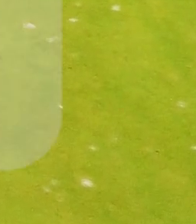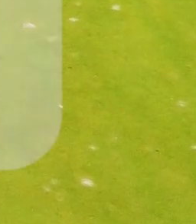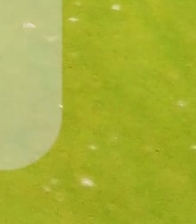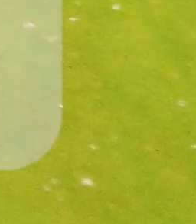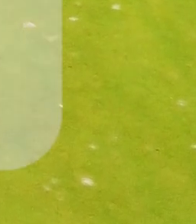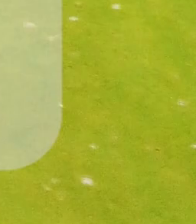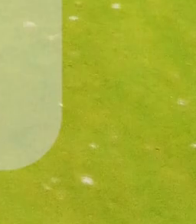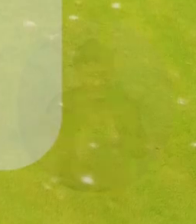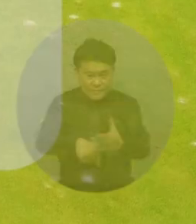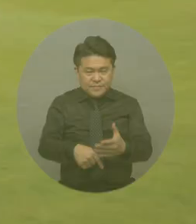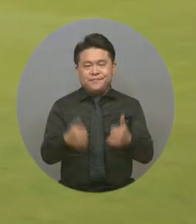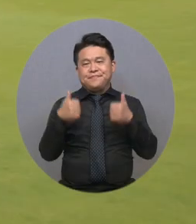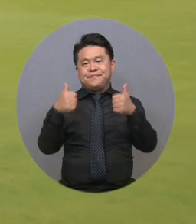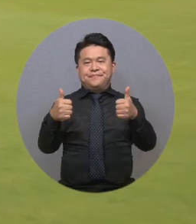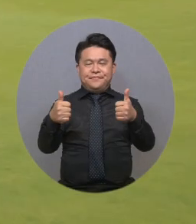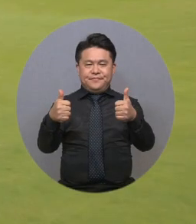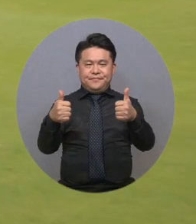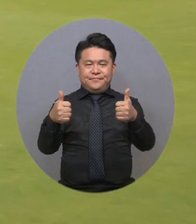나이스